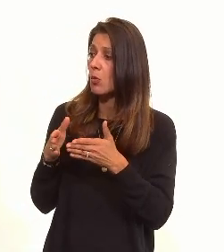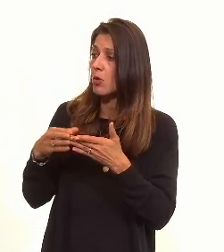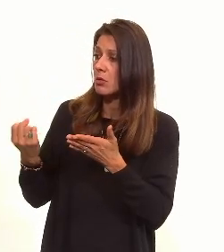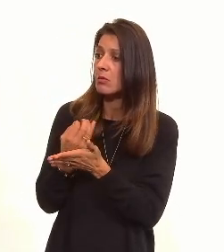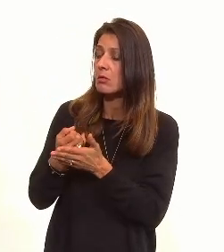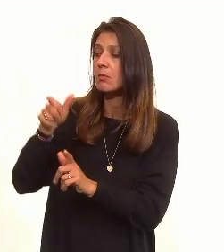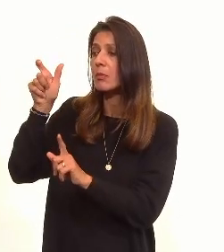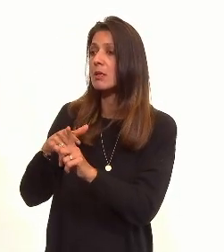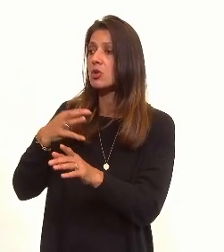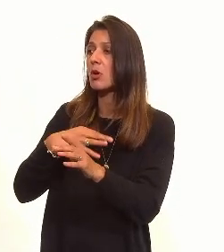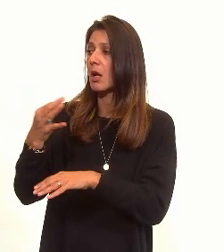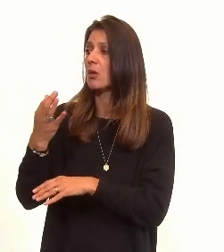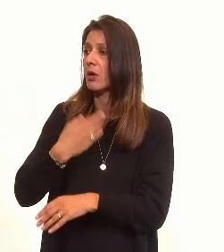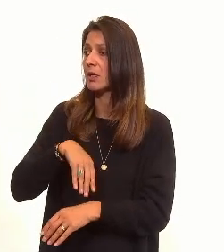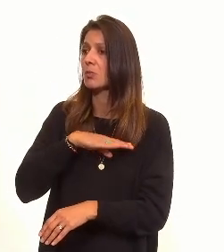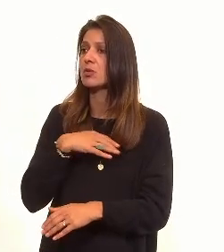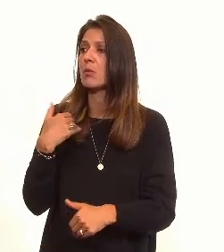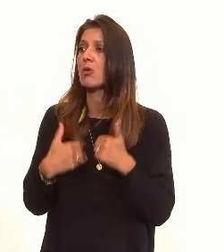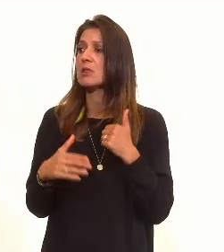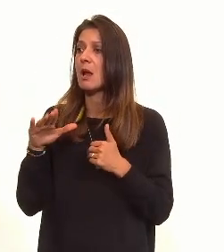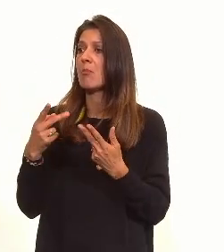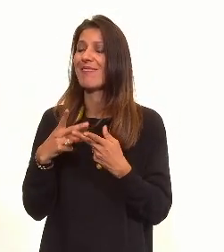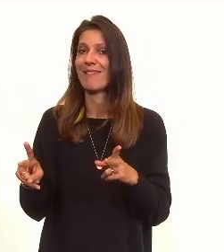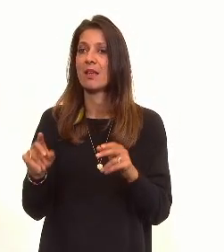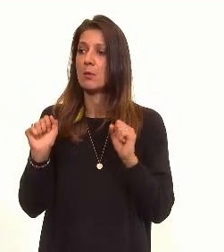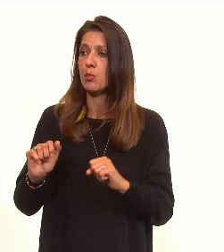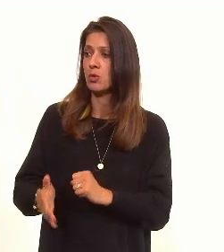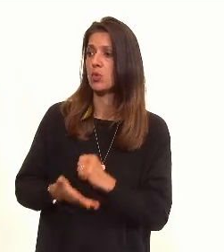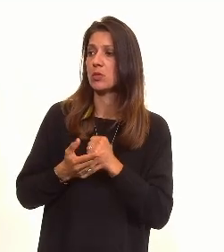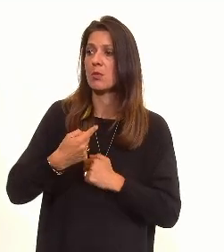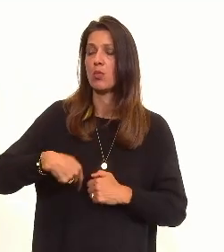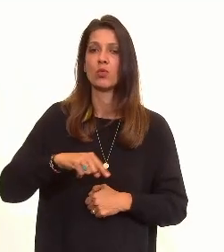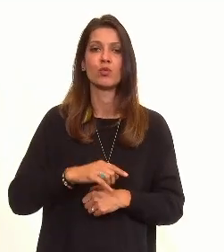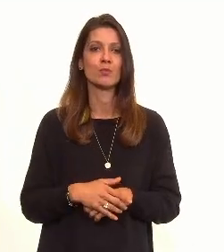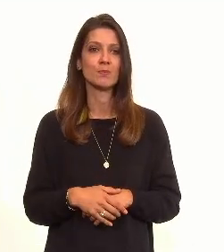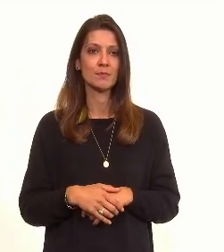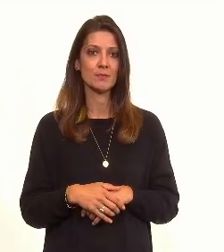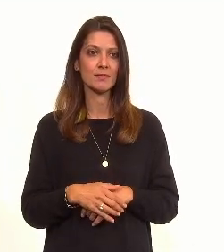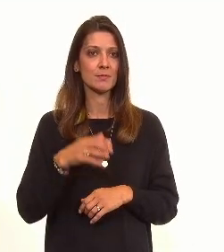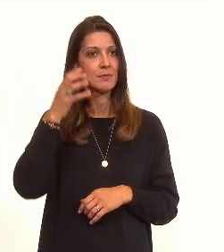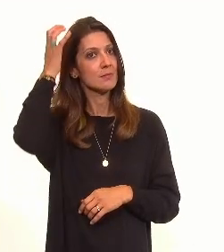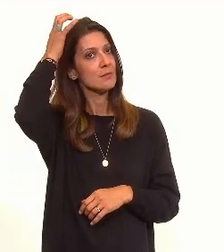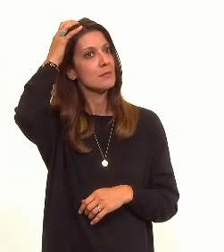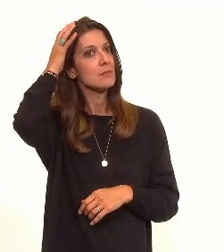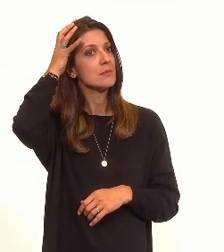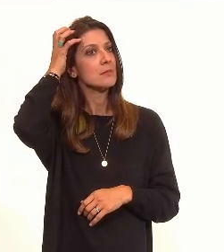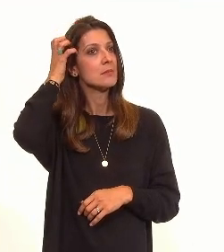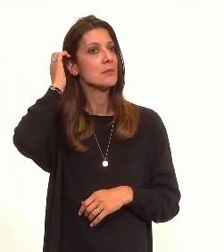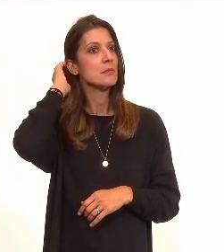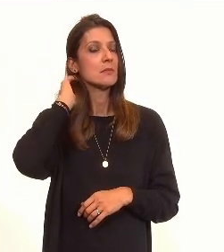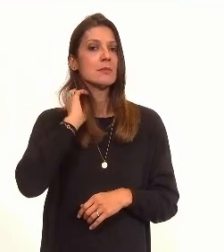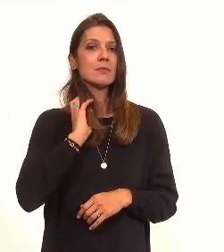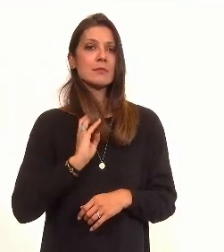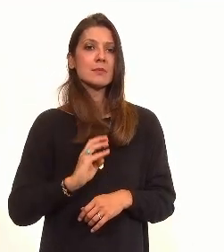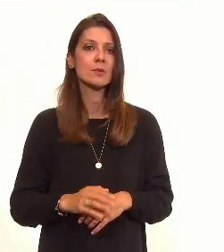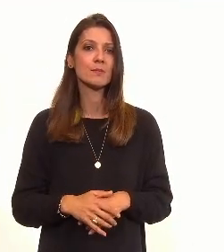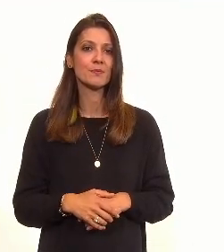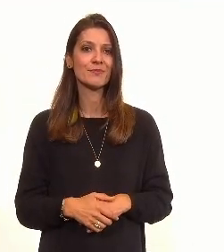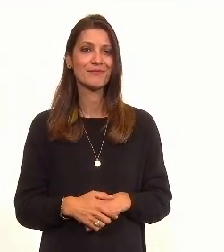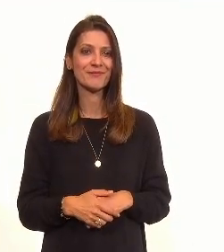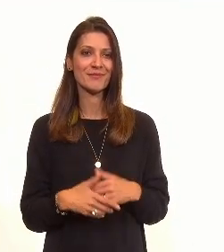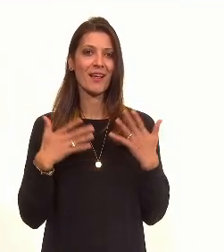collaborateurs. J'étais un peu impressionné. Et alors ? Il m'a expliqué le stationnement gratuit pour les personnes en situation de handicap et les démarches à faire. Mais il m'a